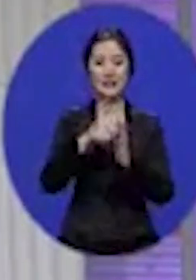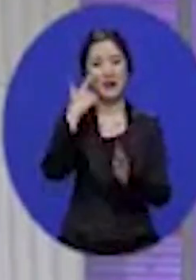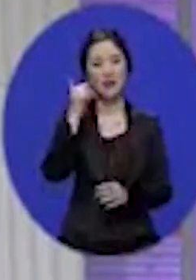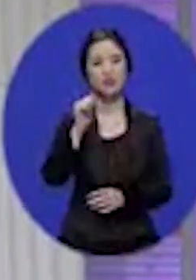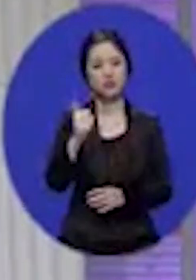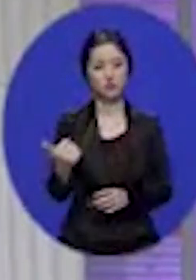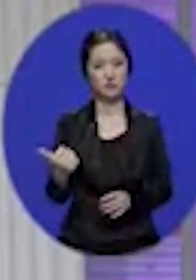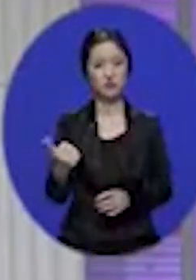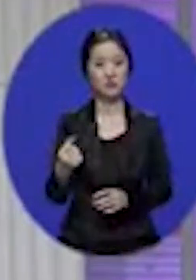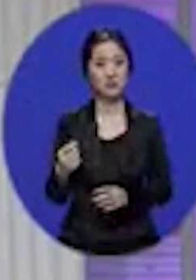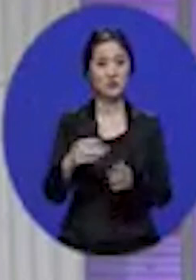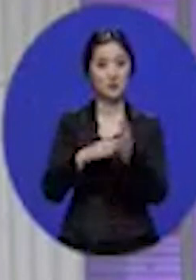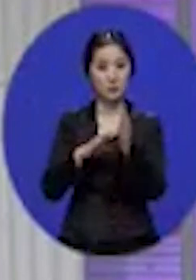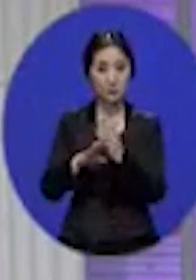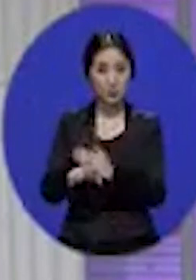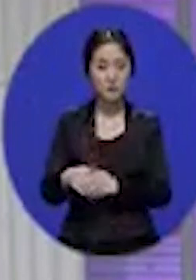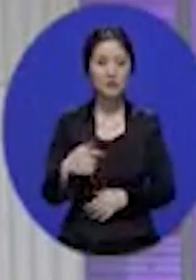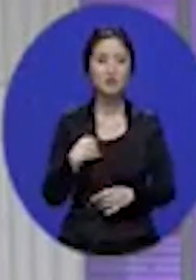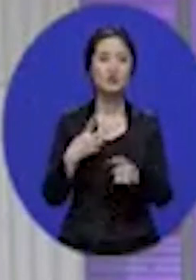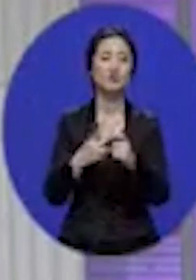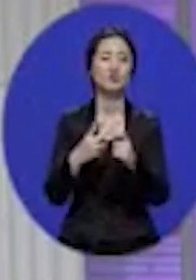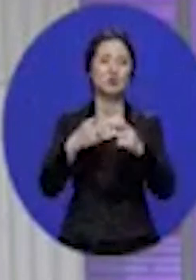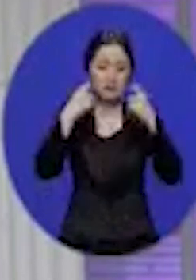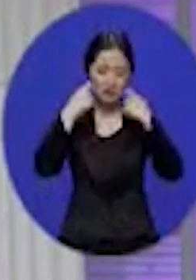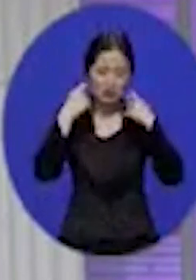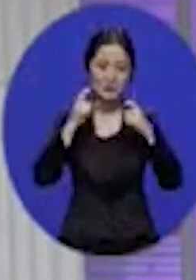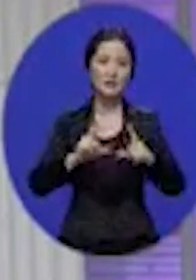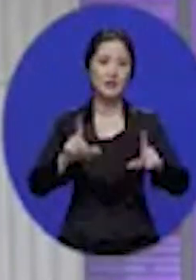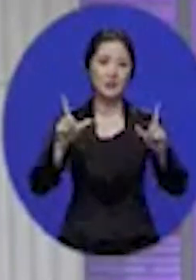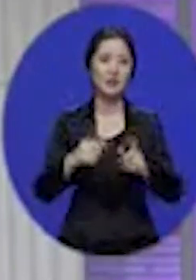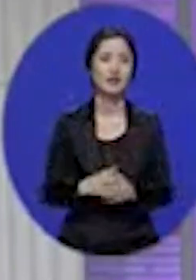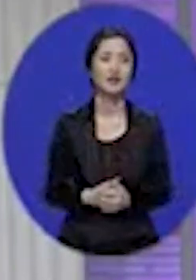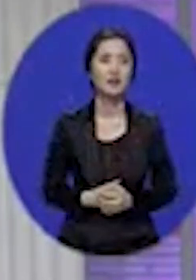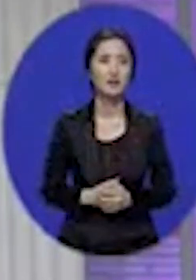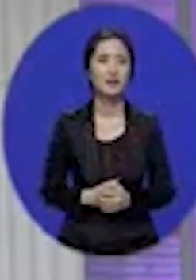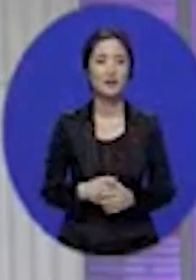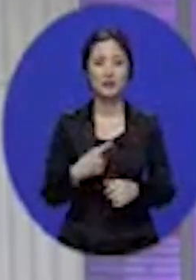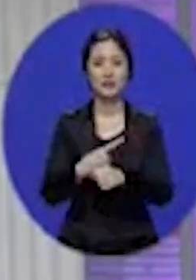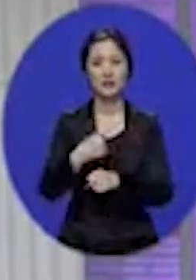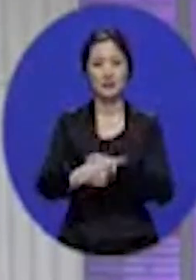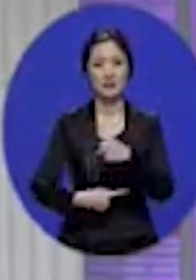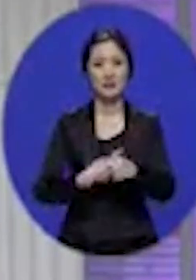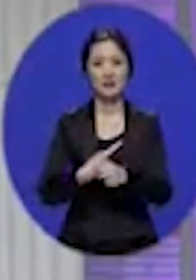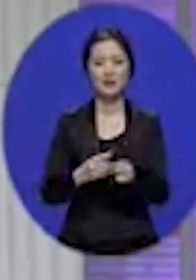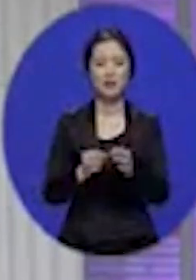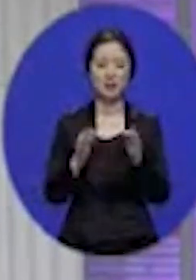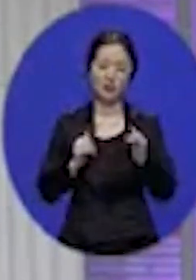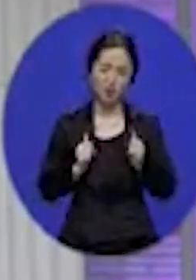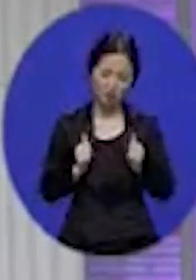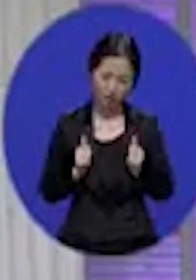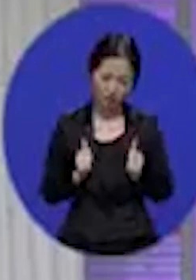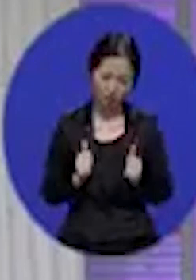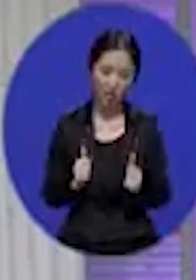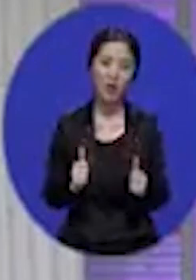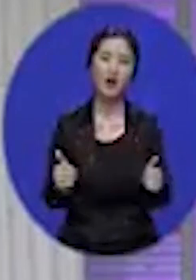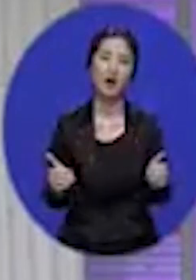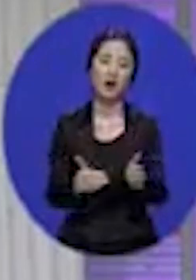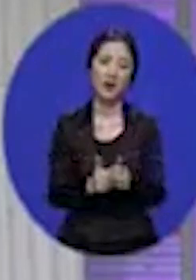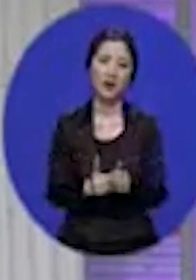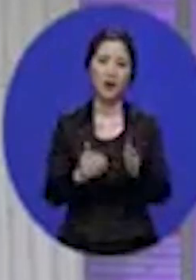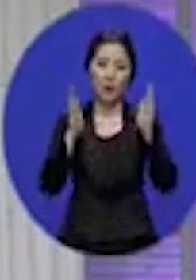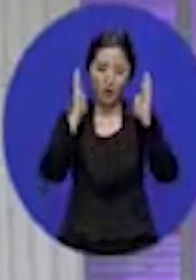했던 그런 날이었습니다. 이야, 1년 동안 내가 정말 죽을 정도로 열심히 야구 공부를